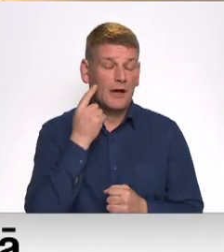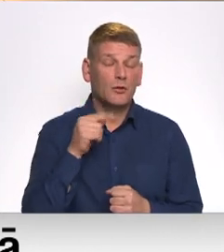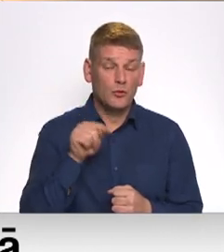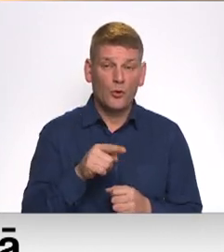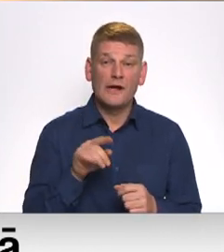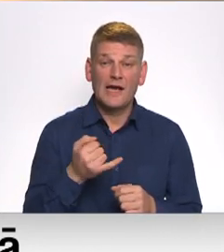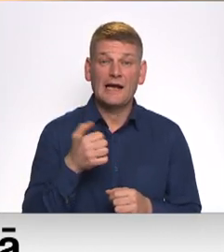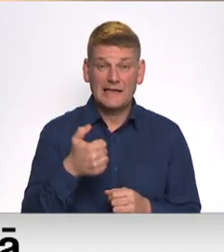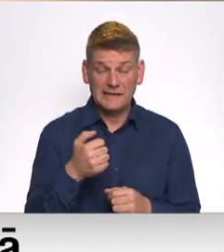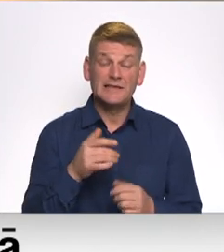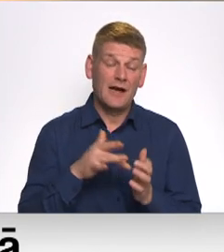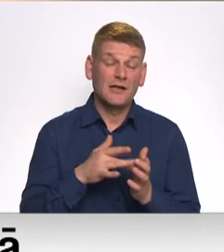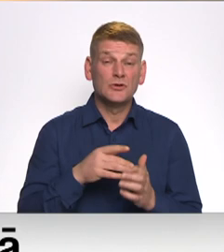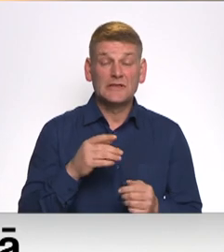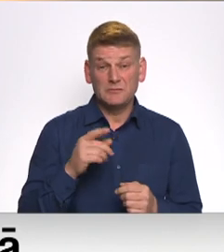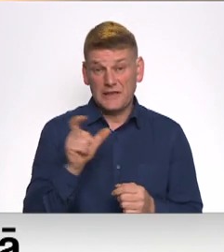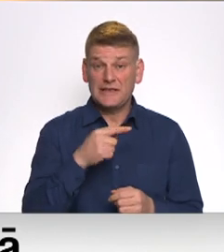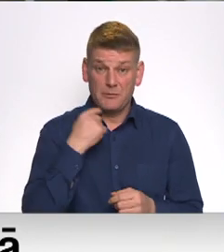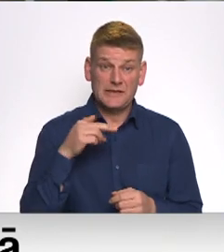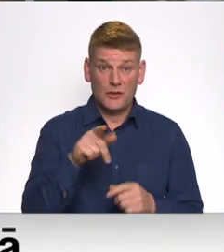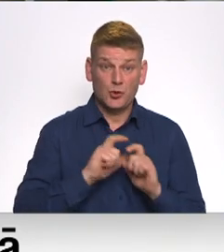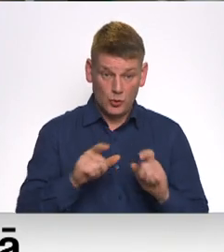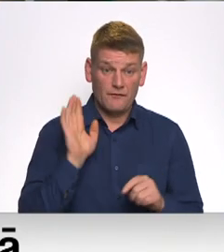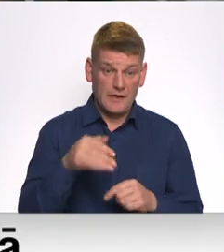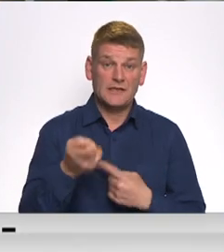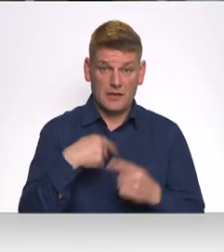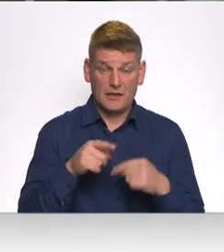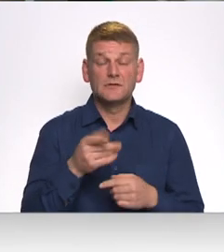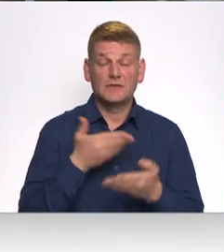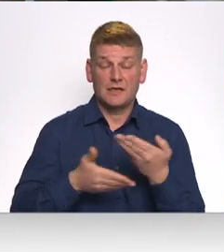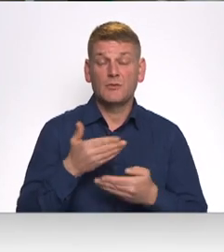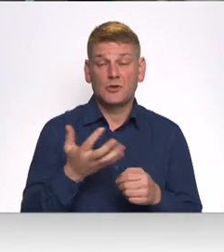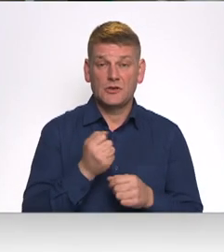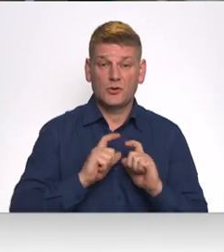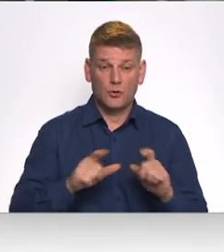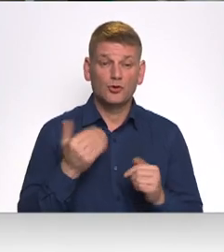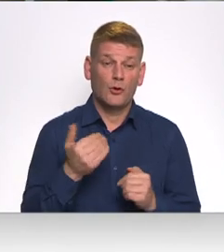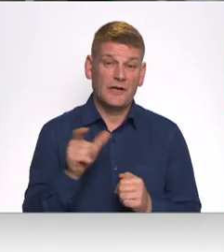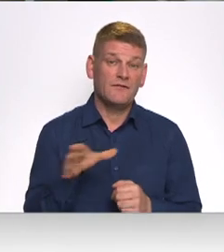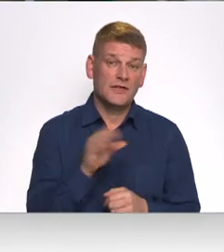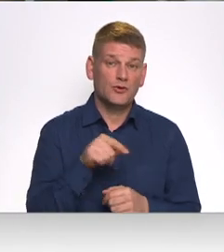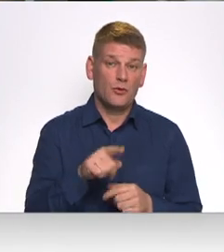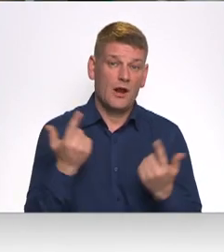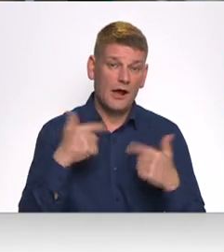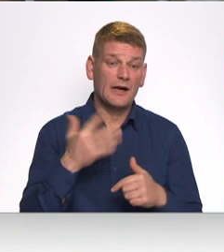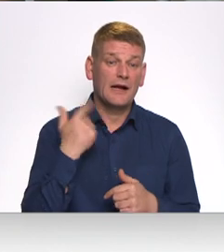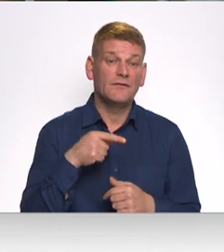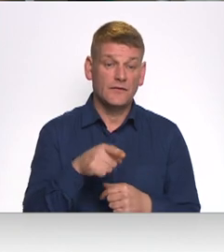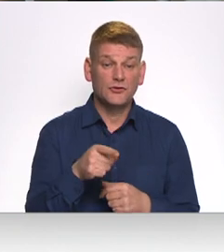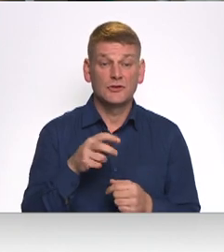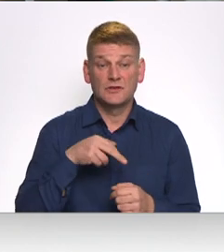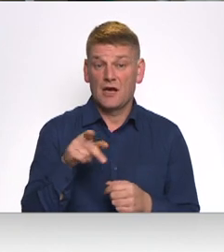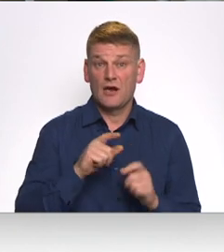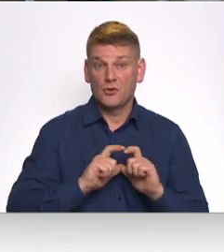Gints kādu dienu sagripuši skolu, es droši drēkstāt sagrīstīs sadarbībā ar skolu šūbrēt, gan arī visu to laiku, kad Gintiņš tie staigos